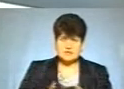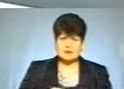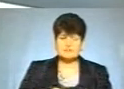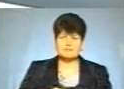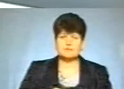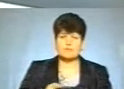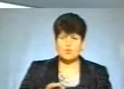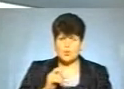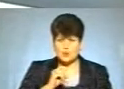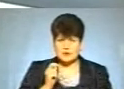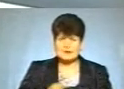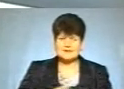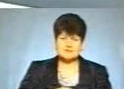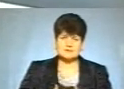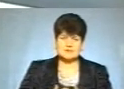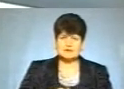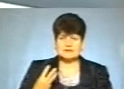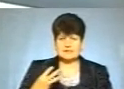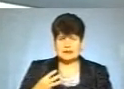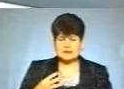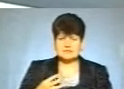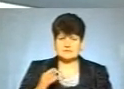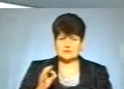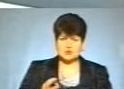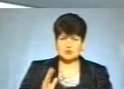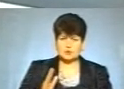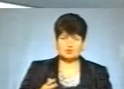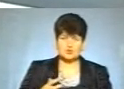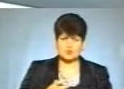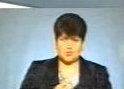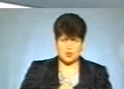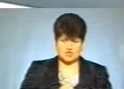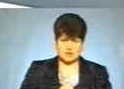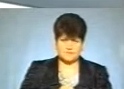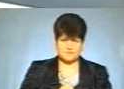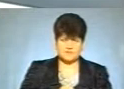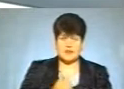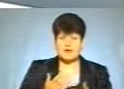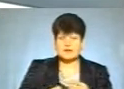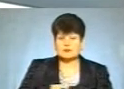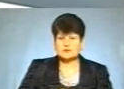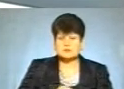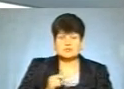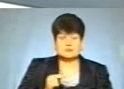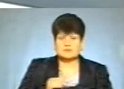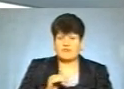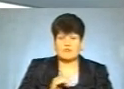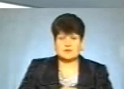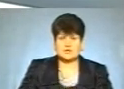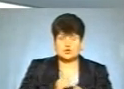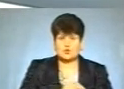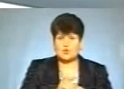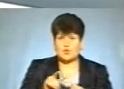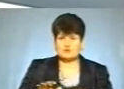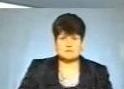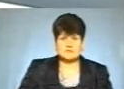цілому по Україні, то це біля 30% там, відсотків буде скорочення. Але як воно торкнеться фактично кожного на